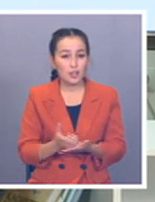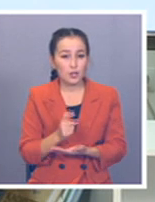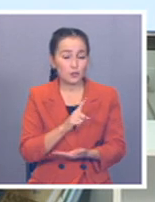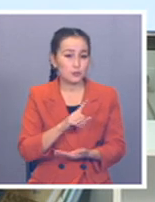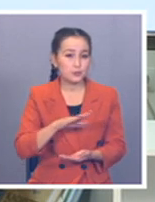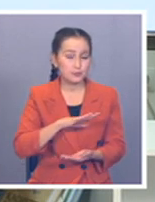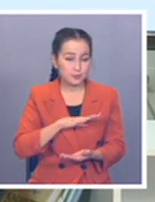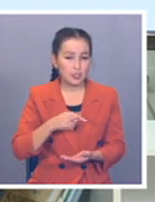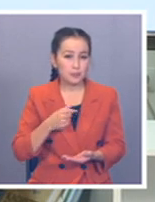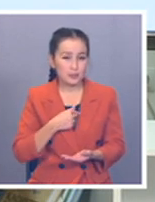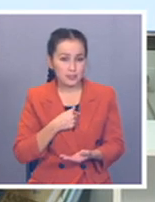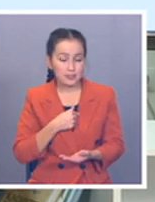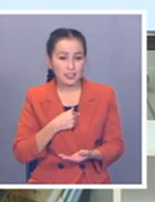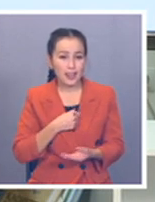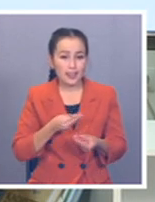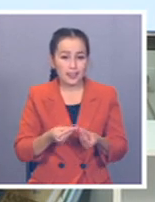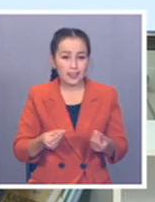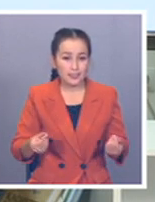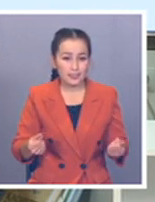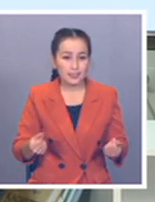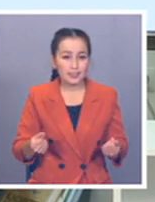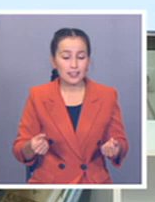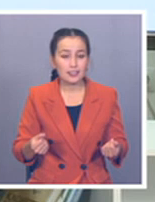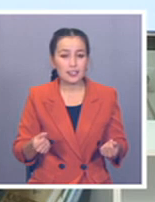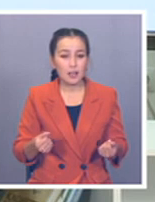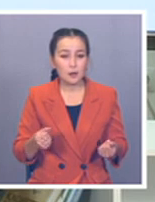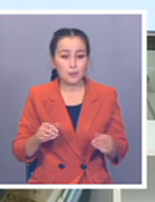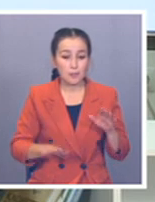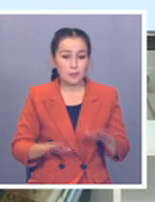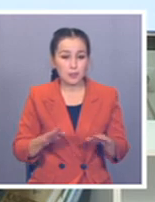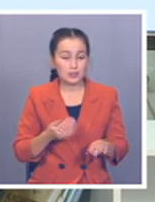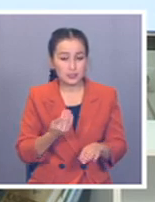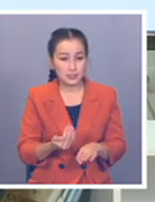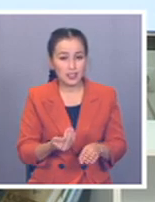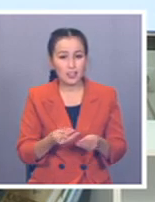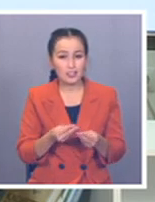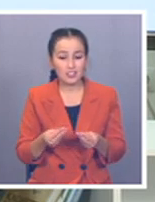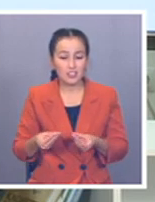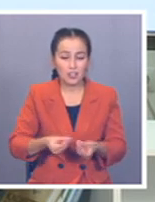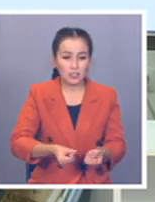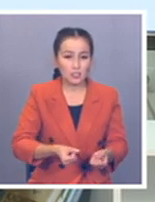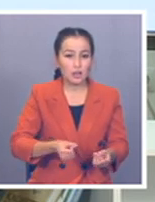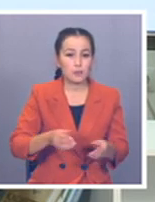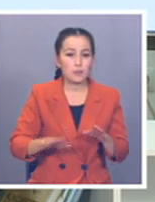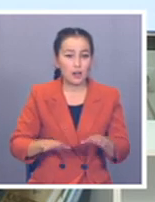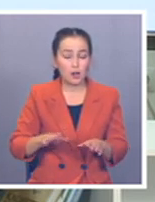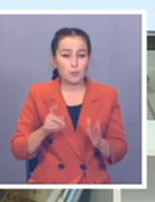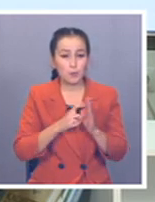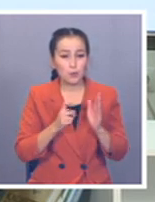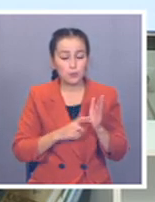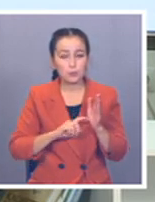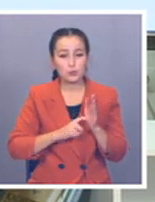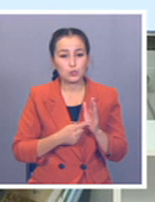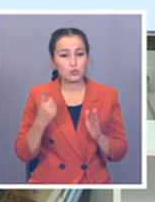біз еріген заттың массасын ерітіндінің массасына бөліп, оны 100%-ке көбейтуіміз